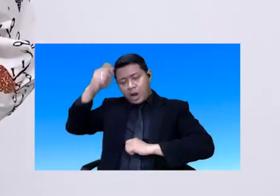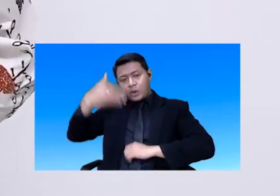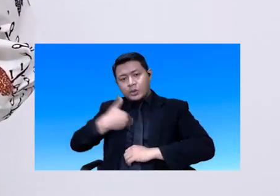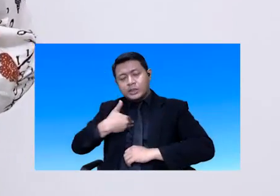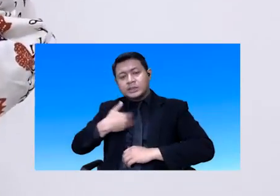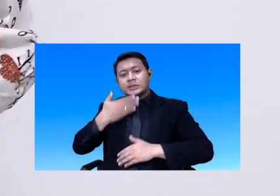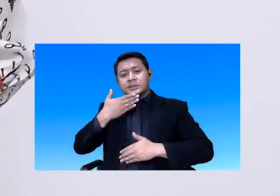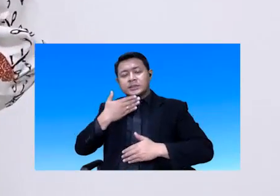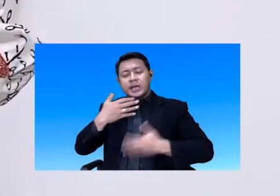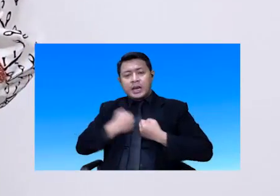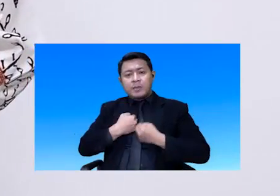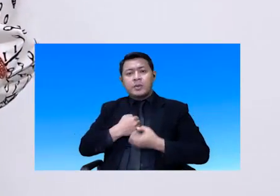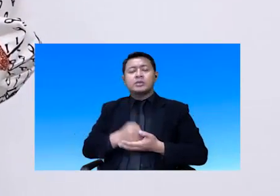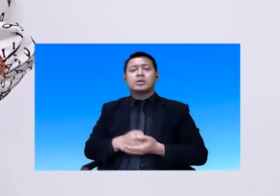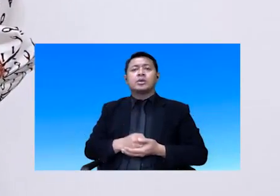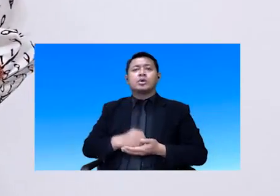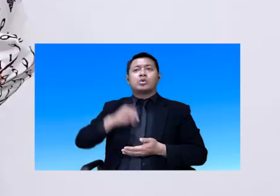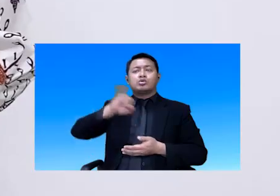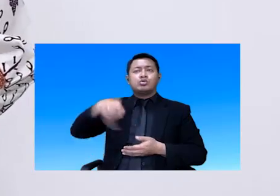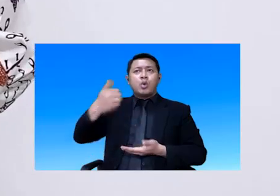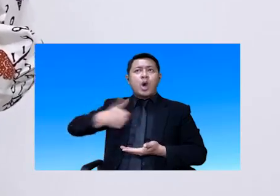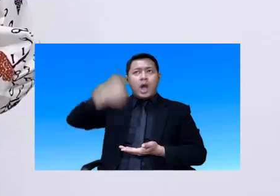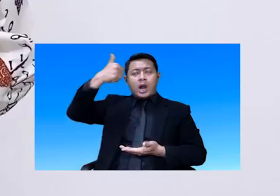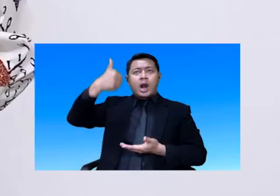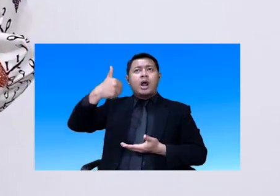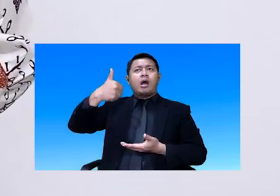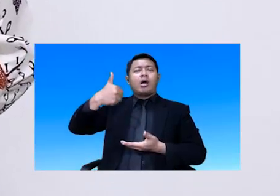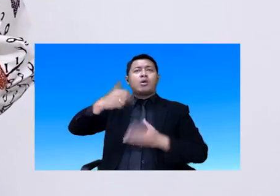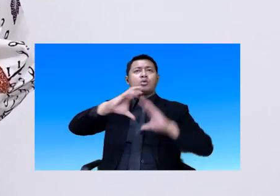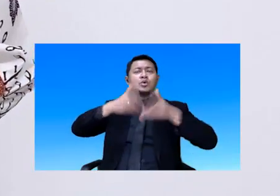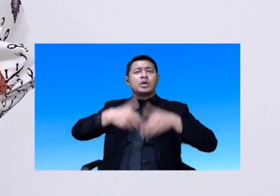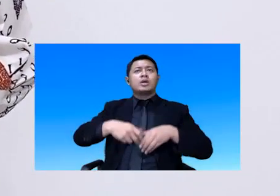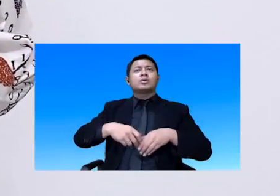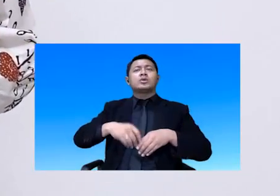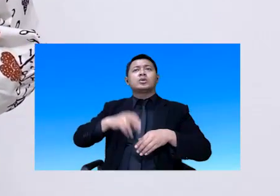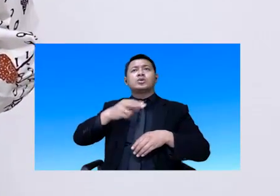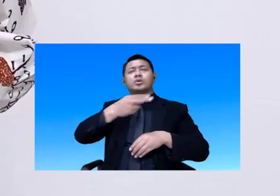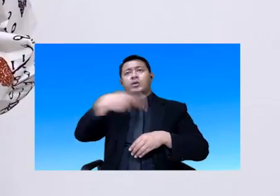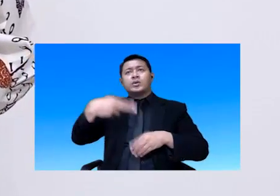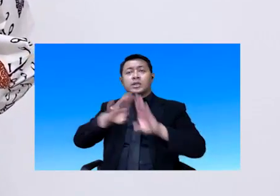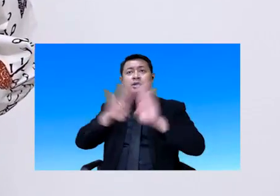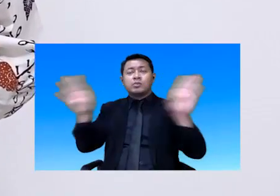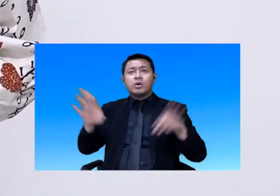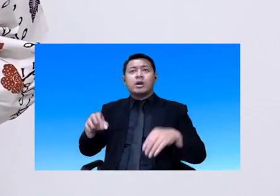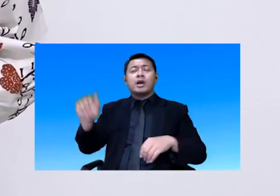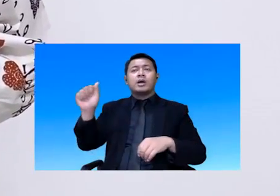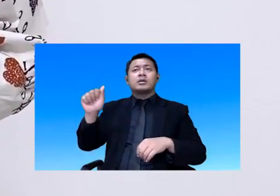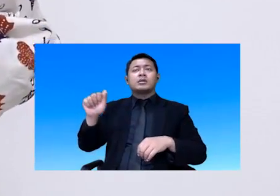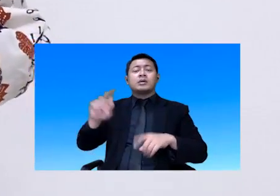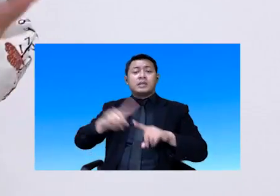mendapatkan juara All England, juara dunia, juara Indonesia Open, Uber Cup, SEA Games,